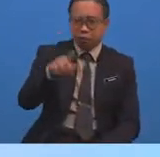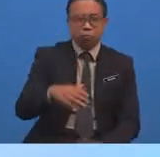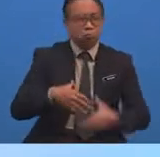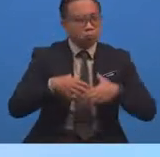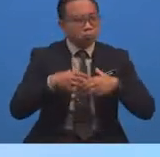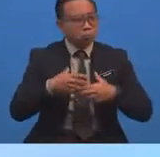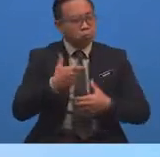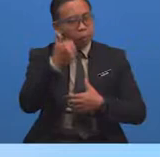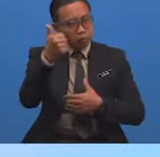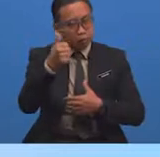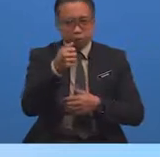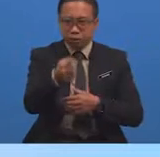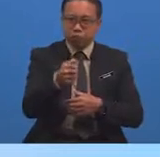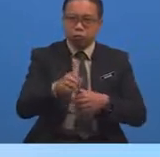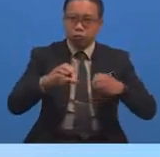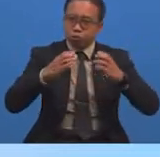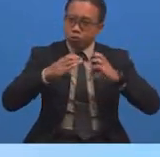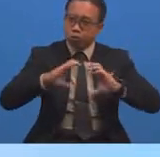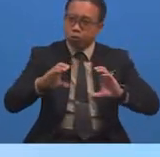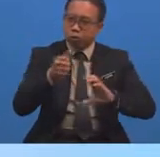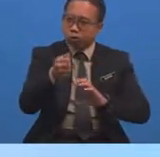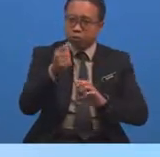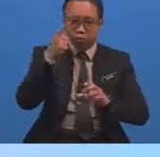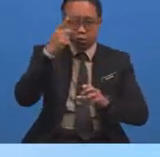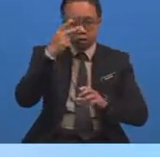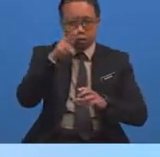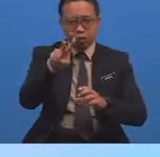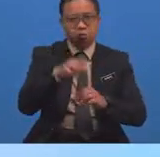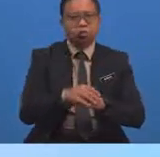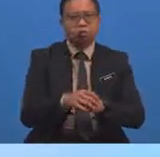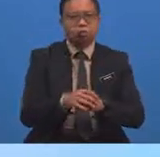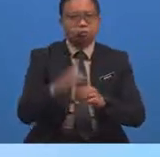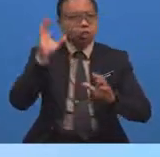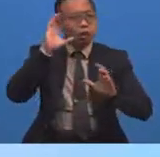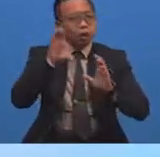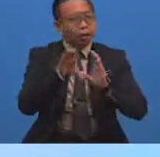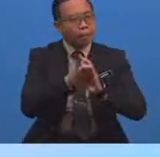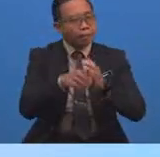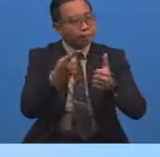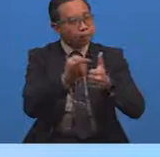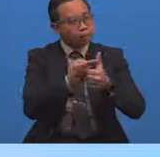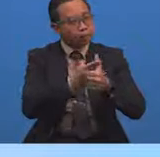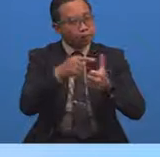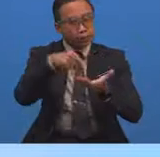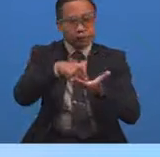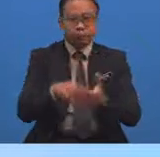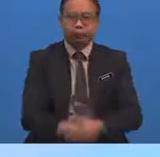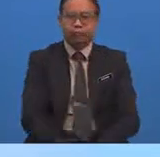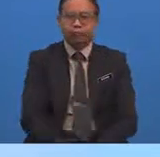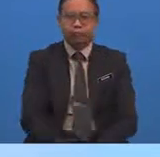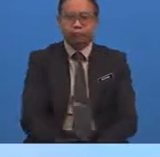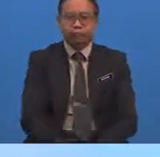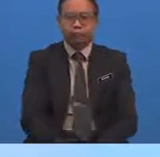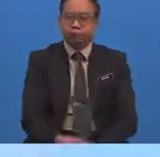kamu coba kamu perhatikan gambar yang pertama ini